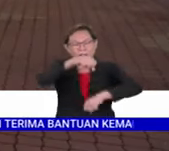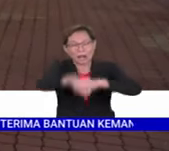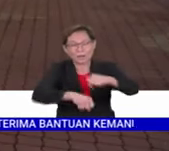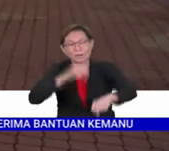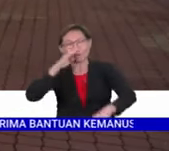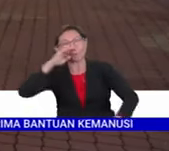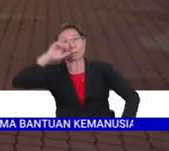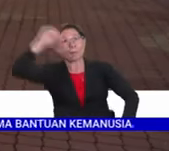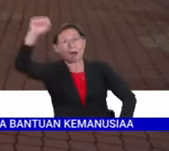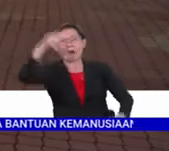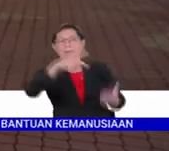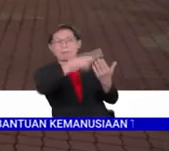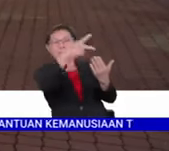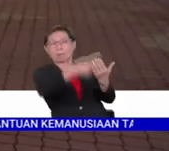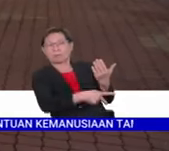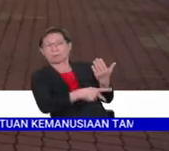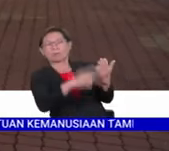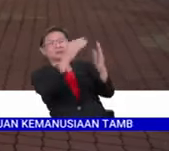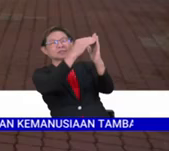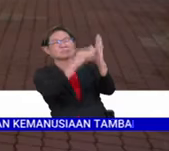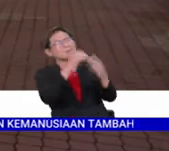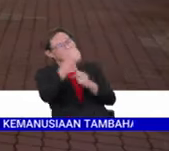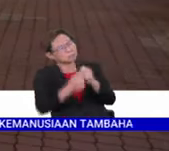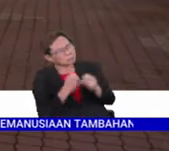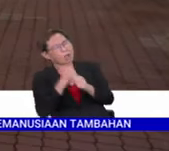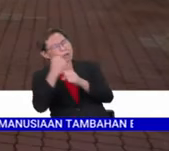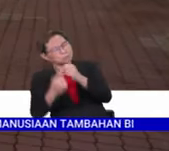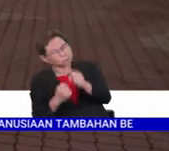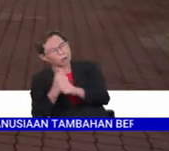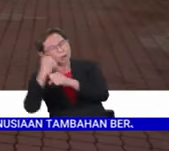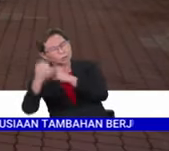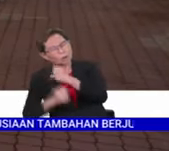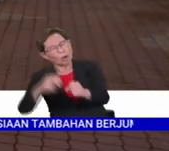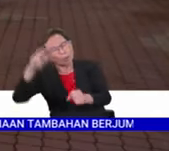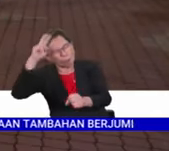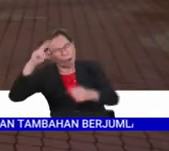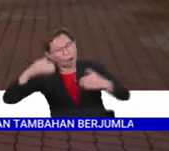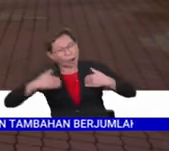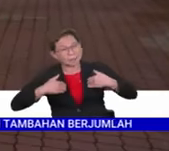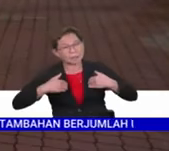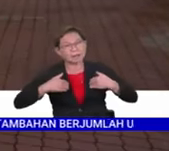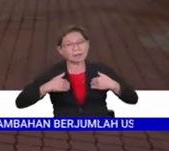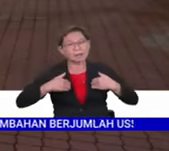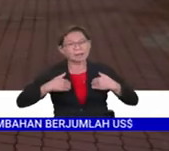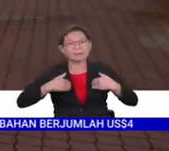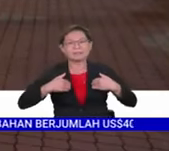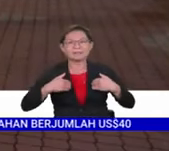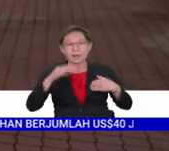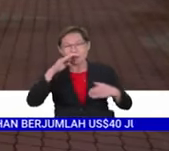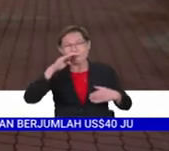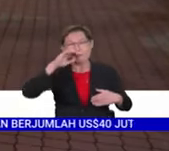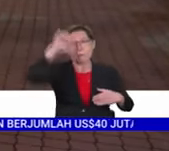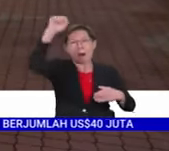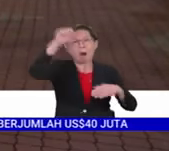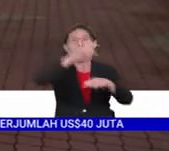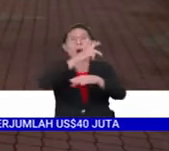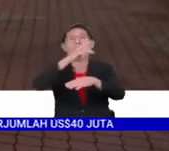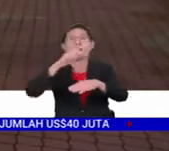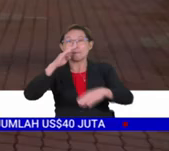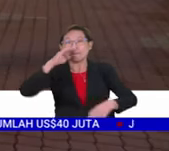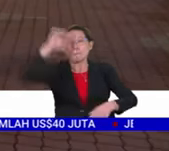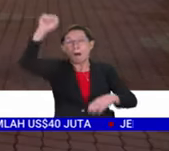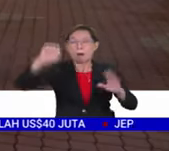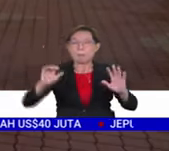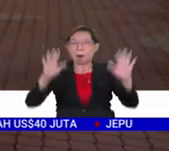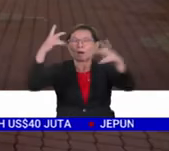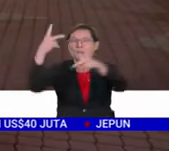ini merupakan program ataupun acara tahunan yang seringkali diadakan bersempena dengan sambutan Hari Kebangsaan. kali terakhir